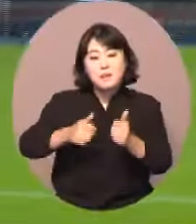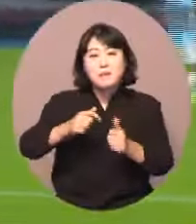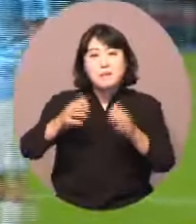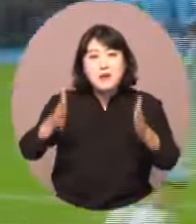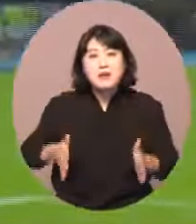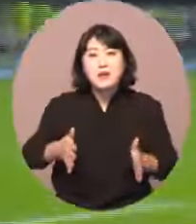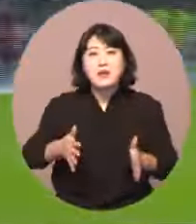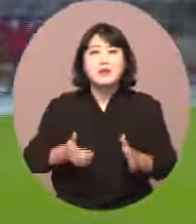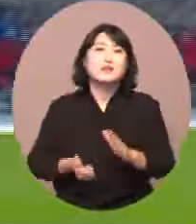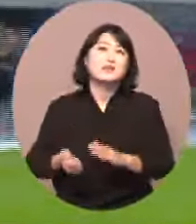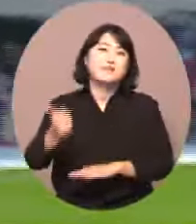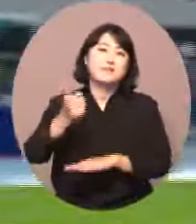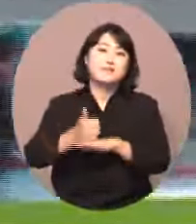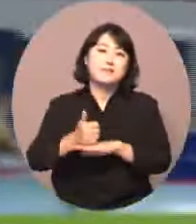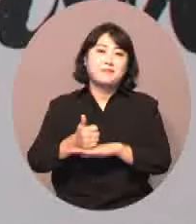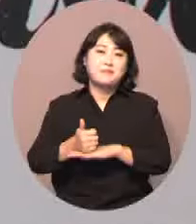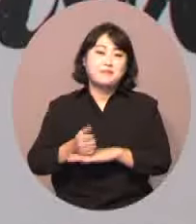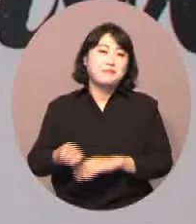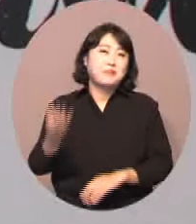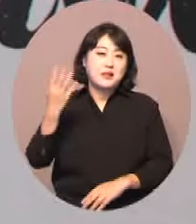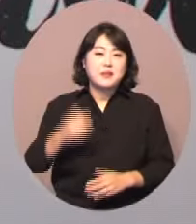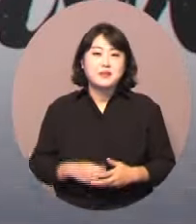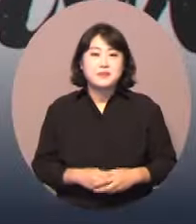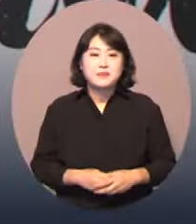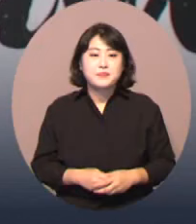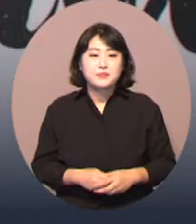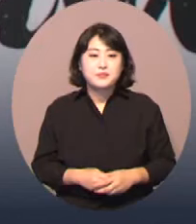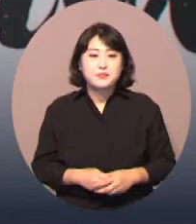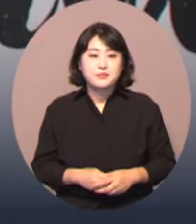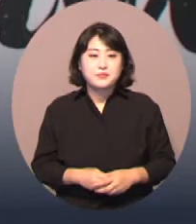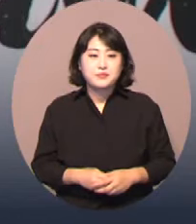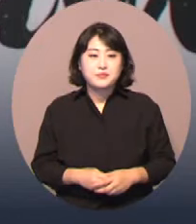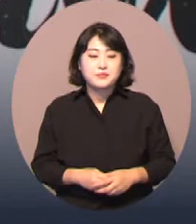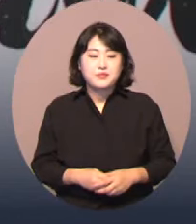승전골을 울렸습니다. 운동장에서